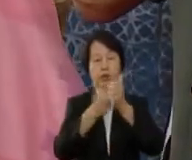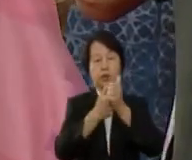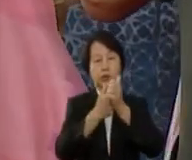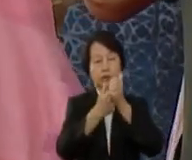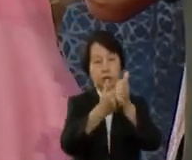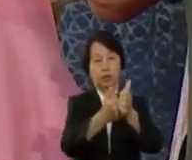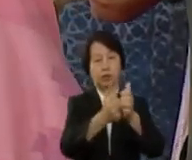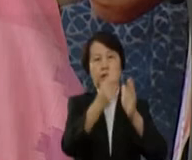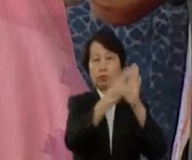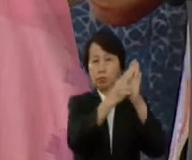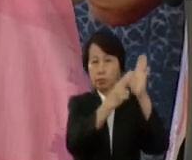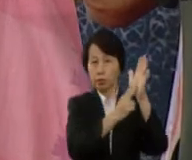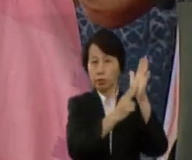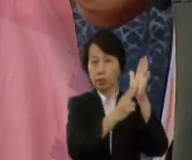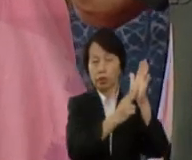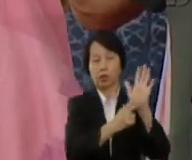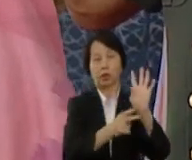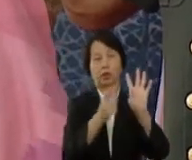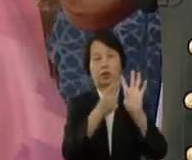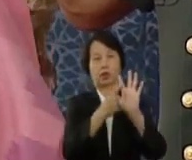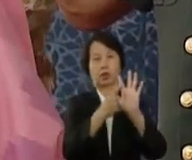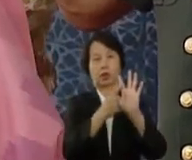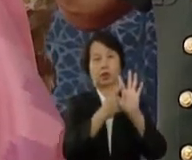keluhuran perlembagaan,